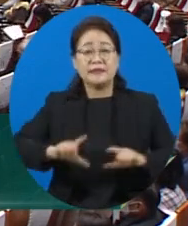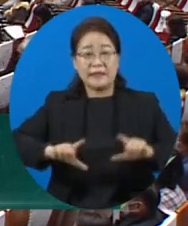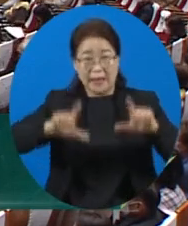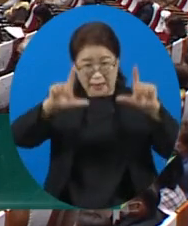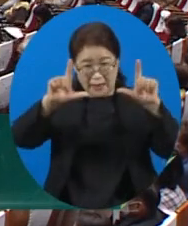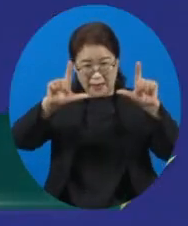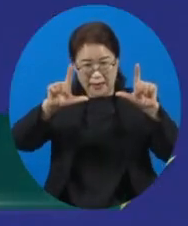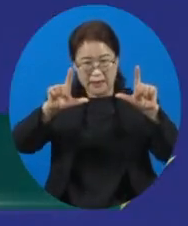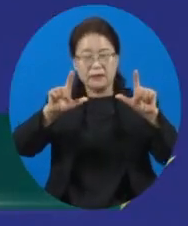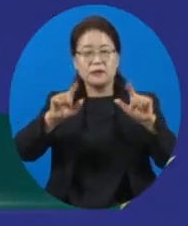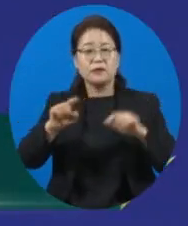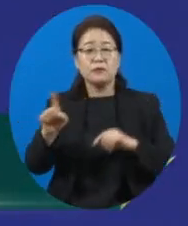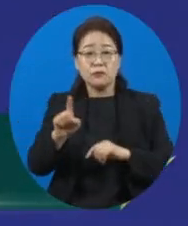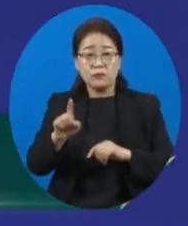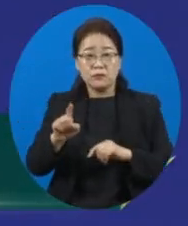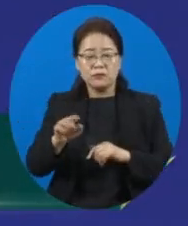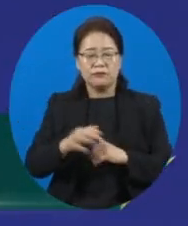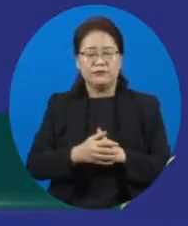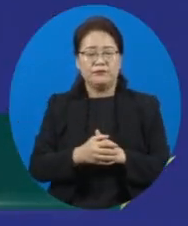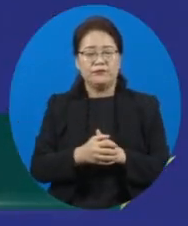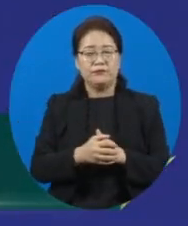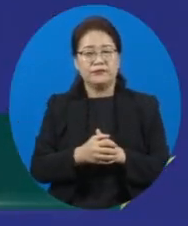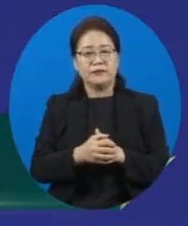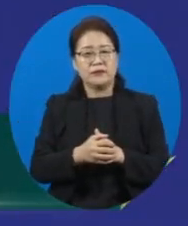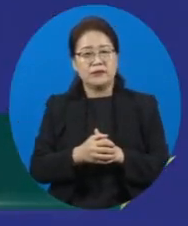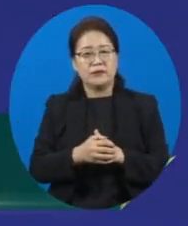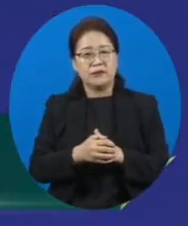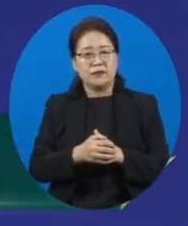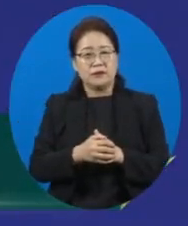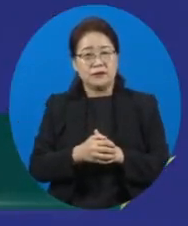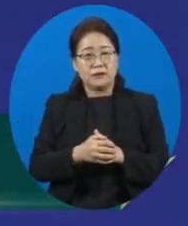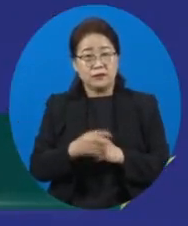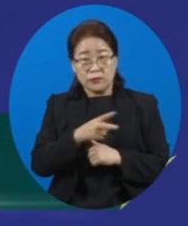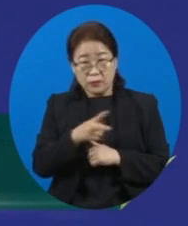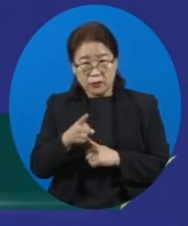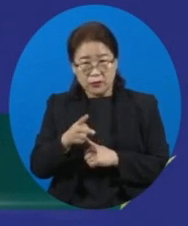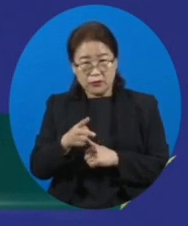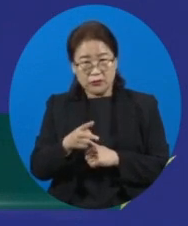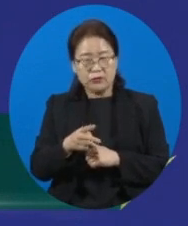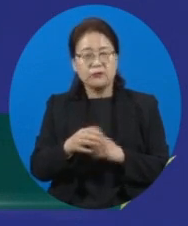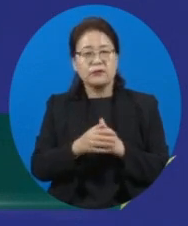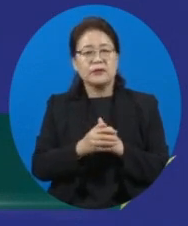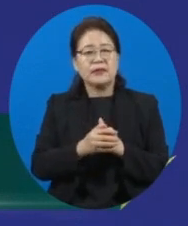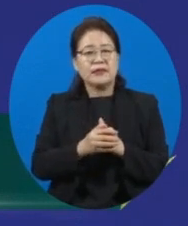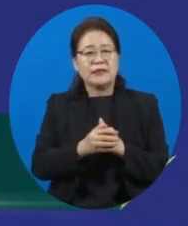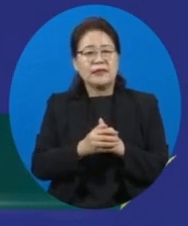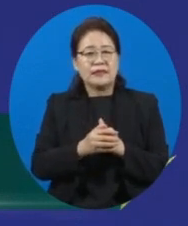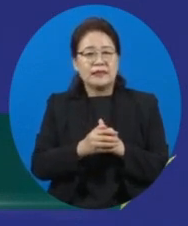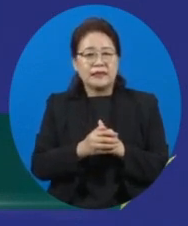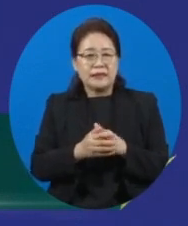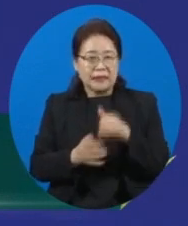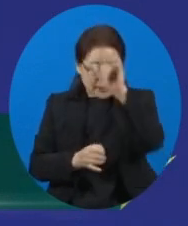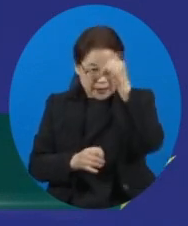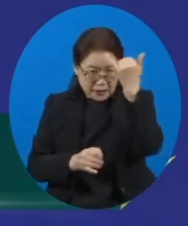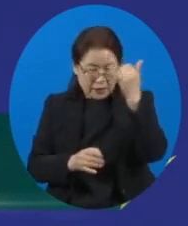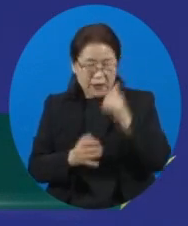있습니다. 그날은 어떤 날일까요? 바로 그날이죠. 아담과 하와가 선악과를